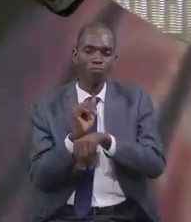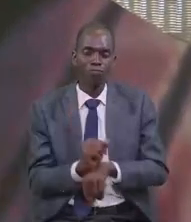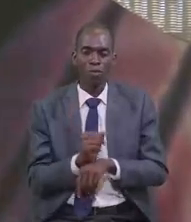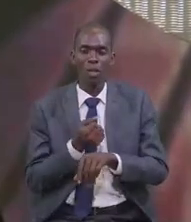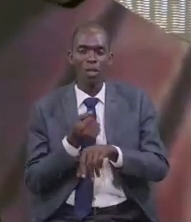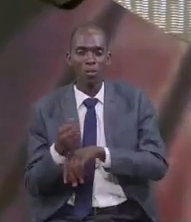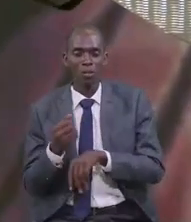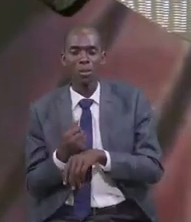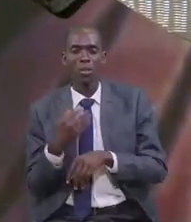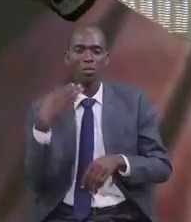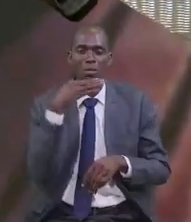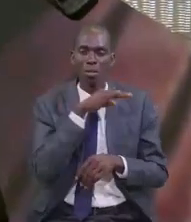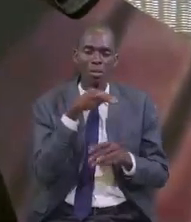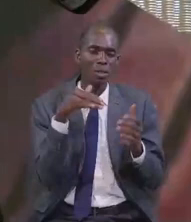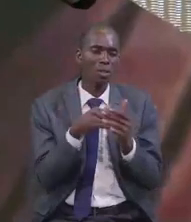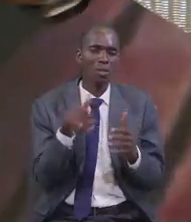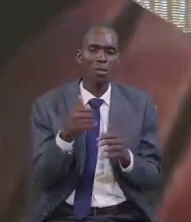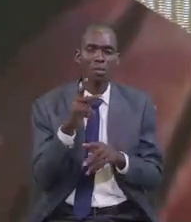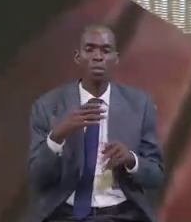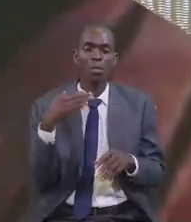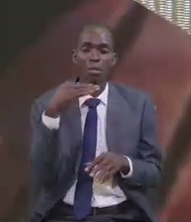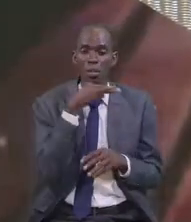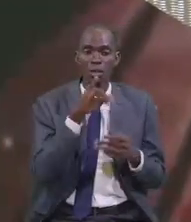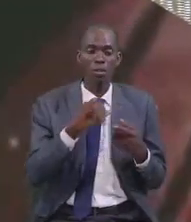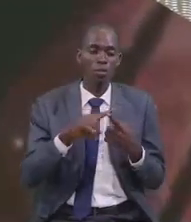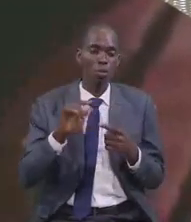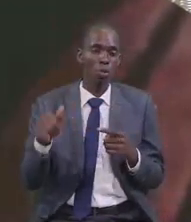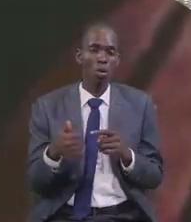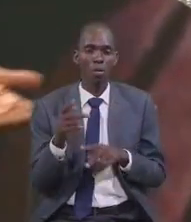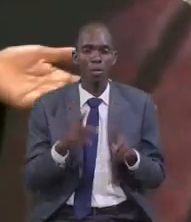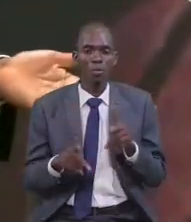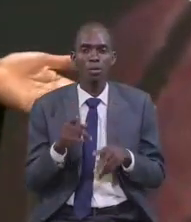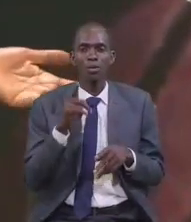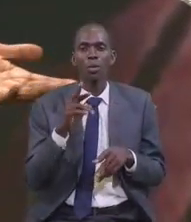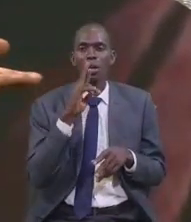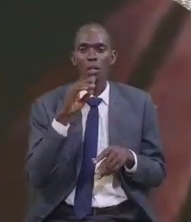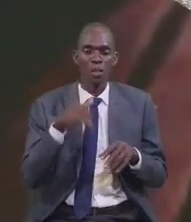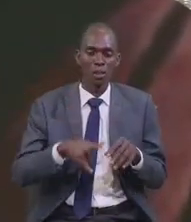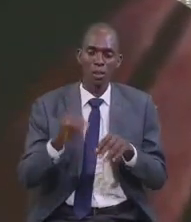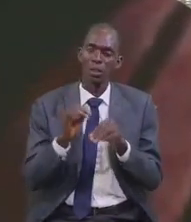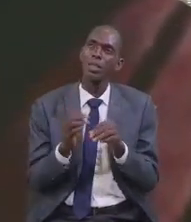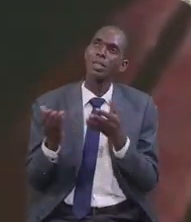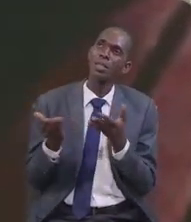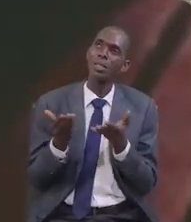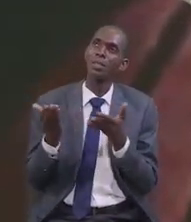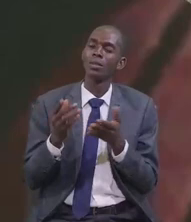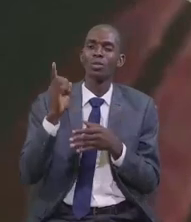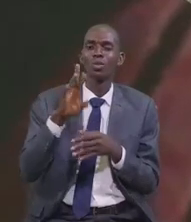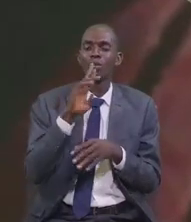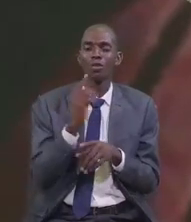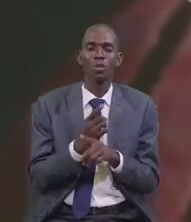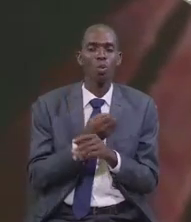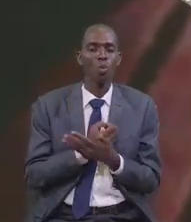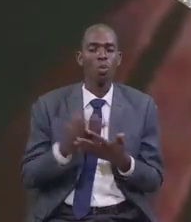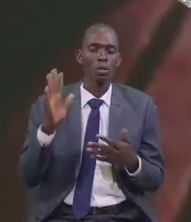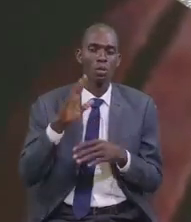tu mens sur le compte des gens, tu dénigres les gens, tu es dans le service de Dieu, tu